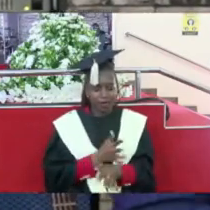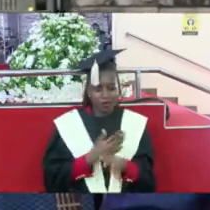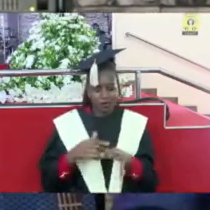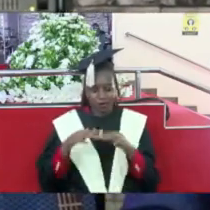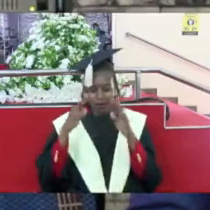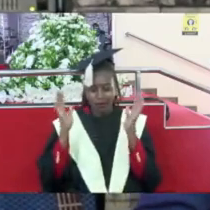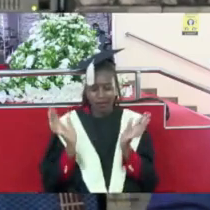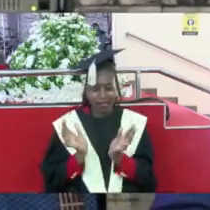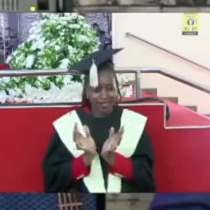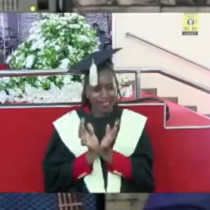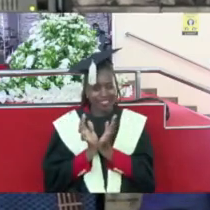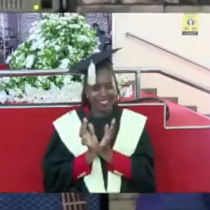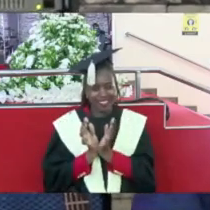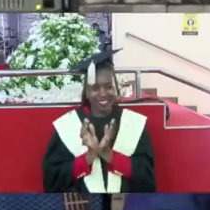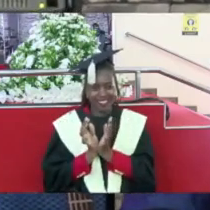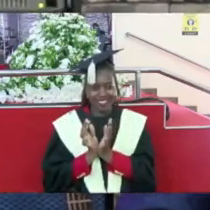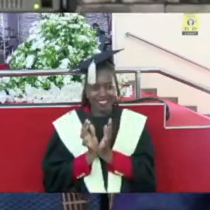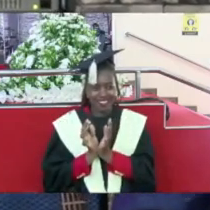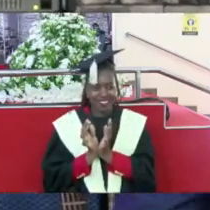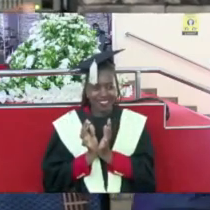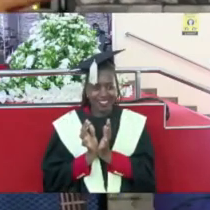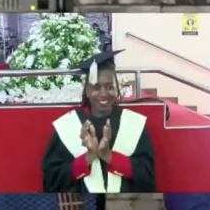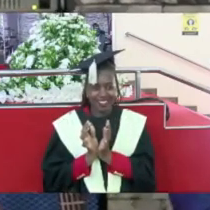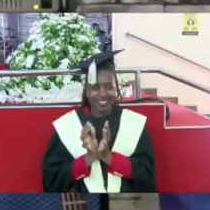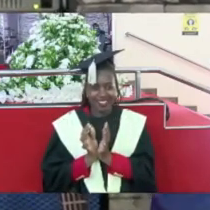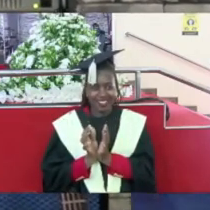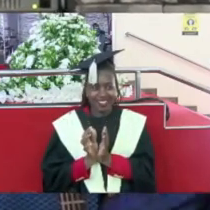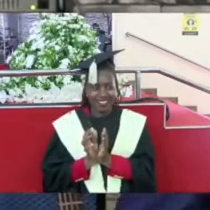Munishi. Those are the songs. Nyimbo za JP.